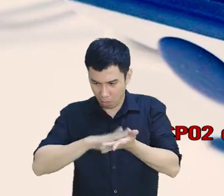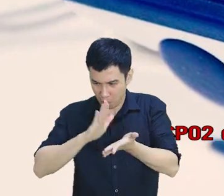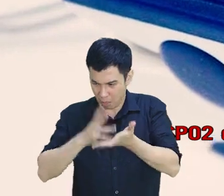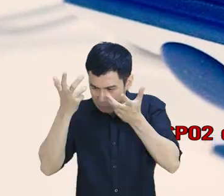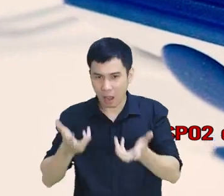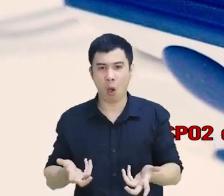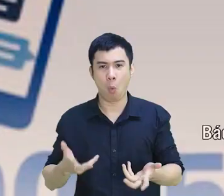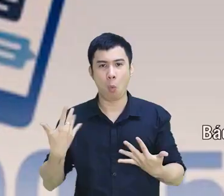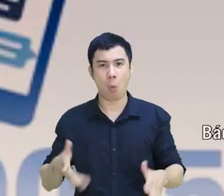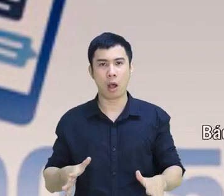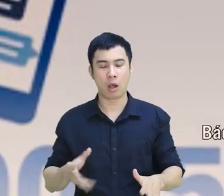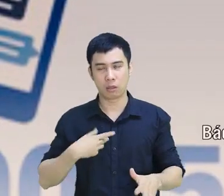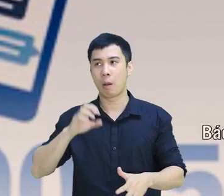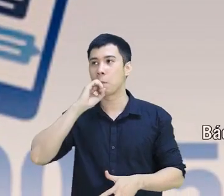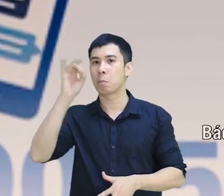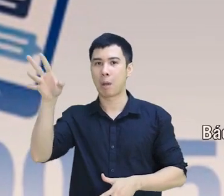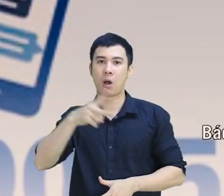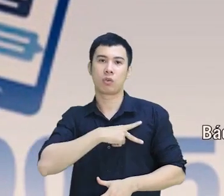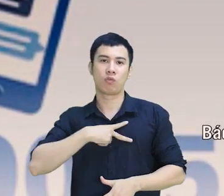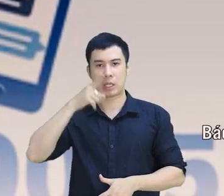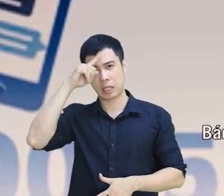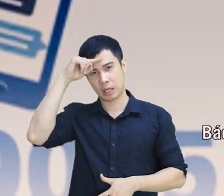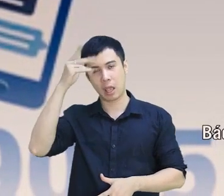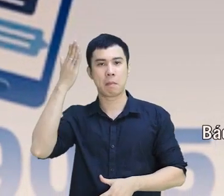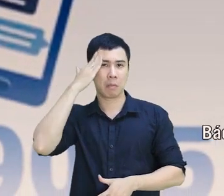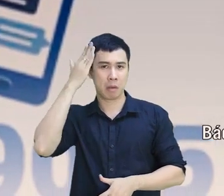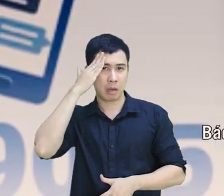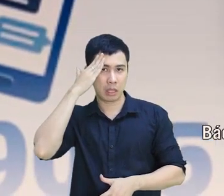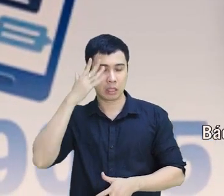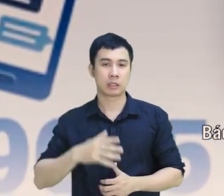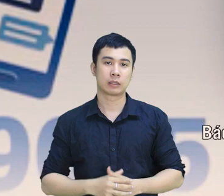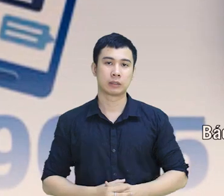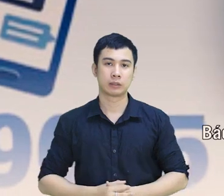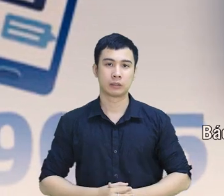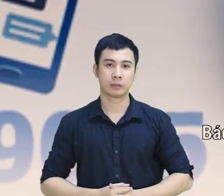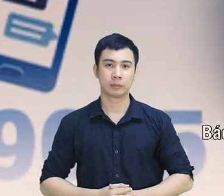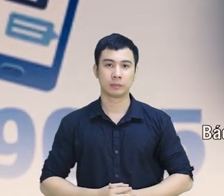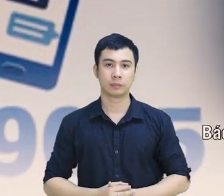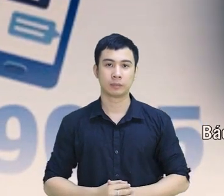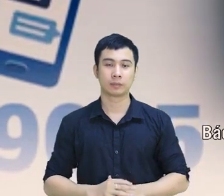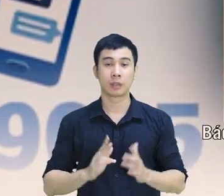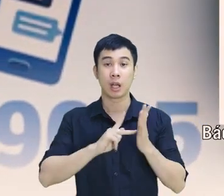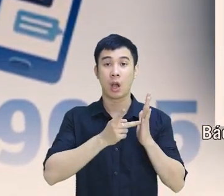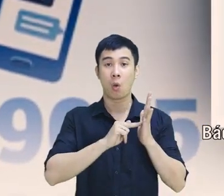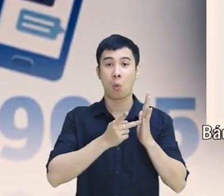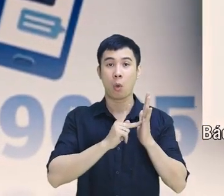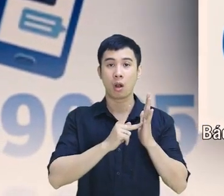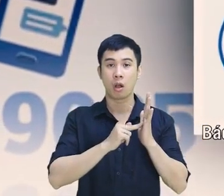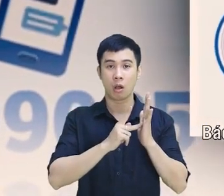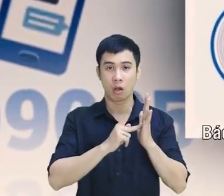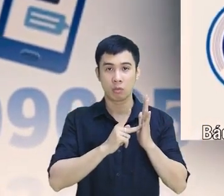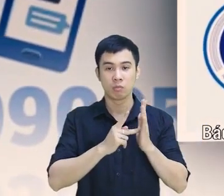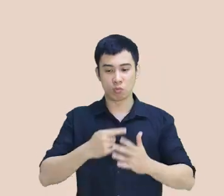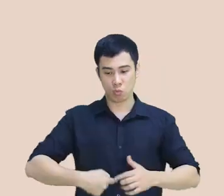thể. Nếu các biểu hiện này tăng lên cả khi nghỉ, cần báo cho nhân viên y tế để được theo dõi kịp